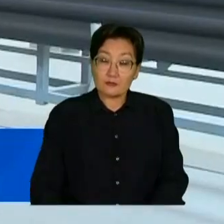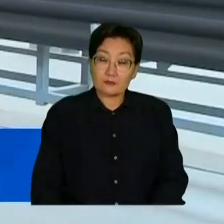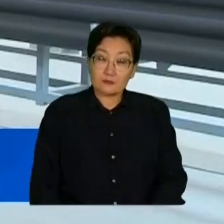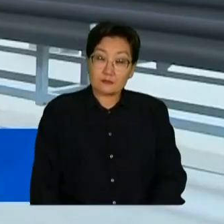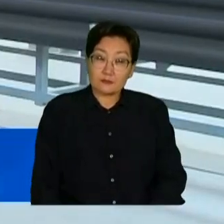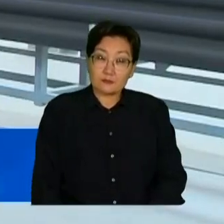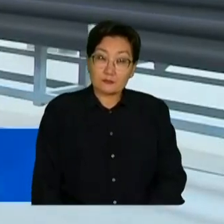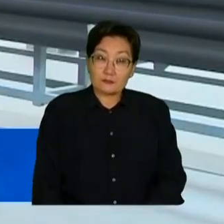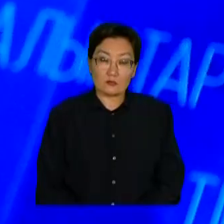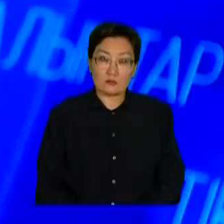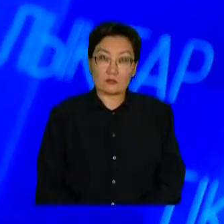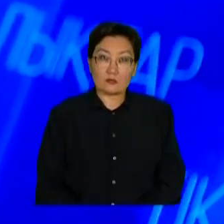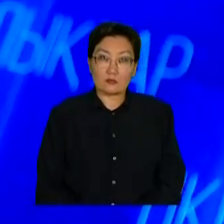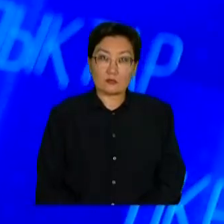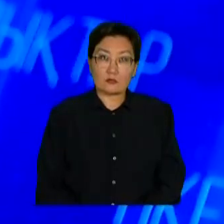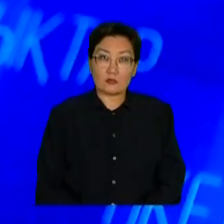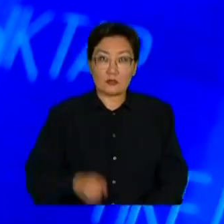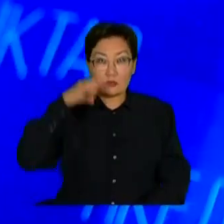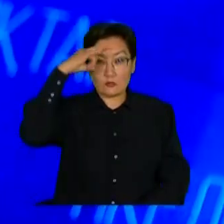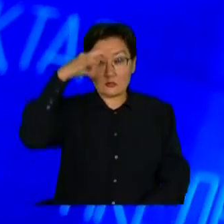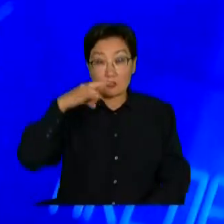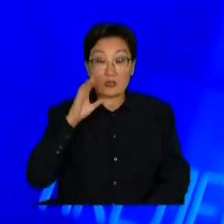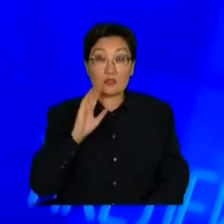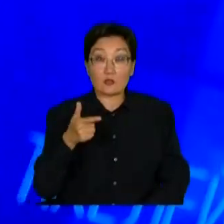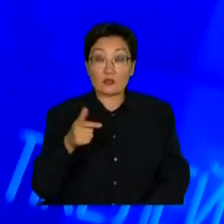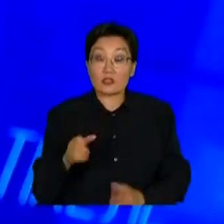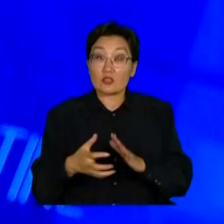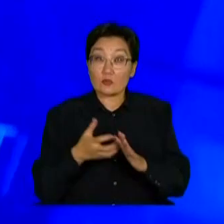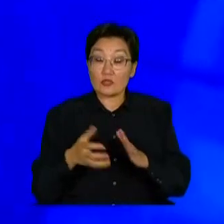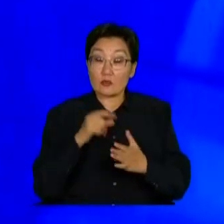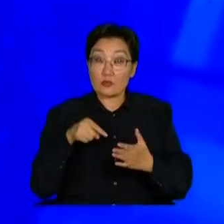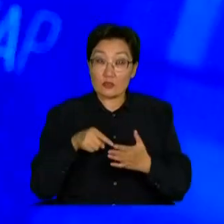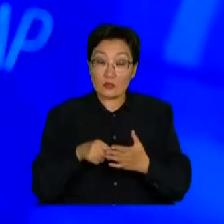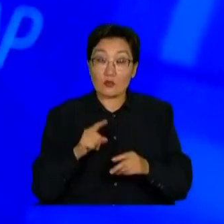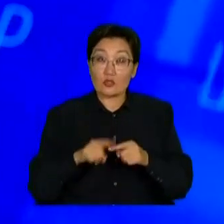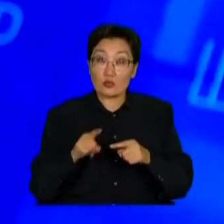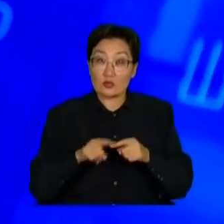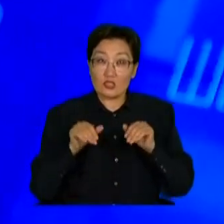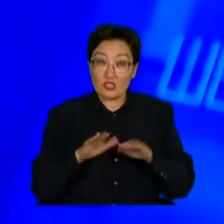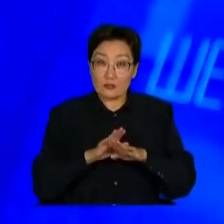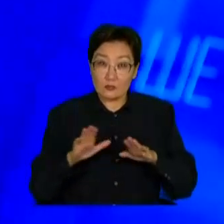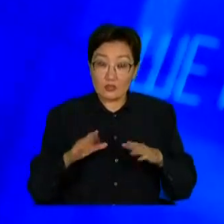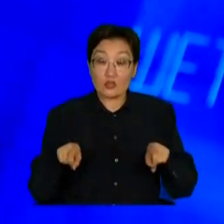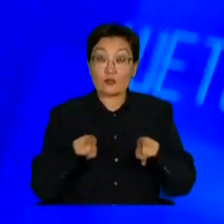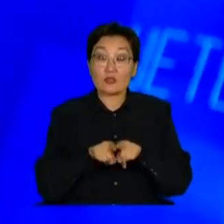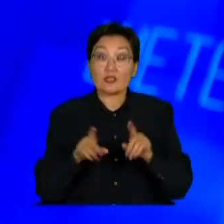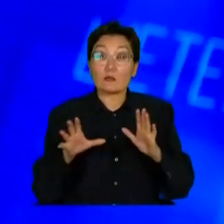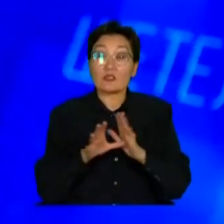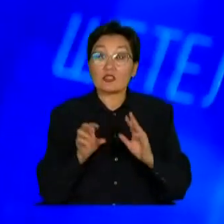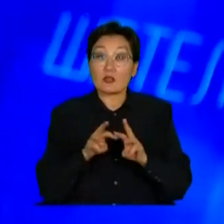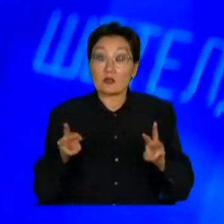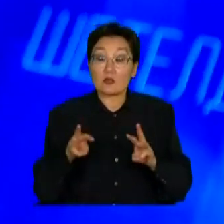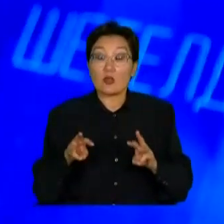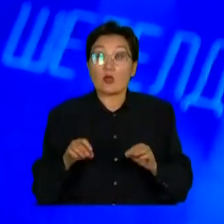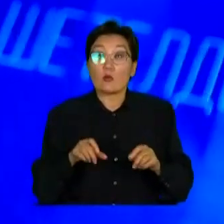телеарнасы, Астана. Елімізде сұйытылған газ тапшылығы мәселесі жуғарада шешілмейді. Осылай деген энергетика